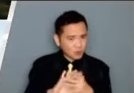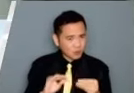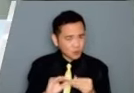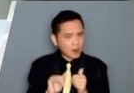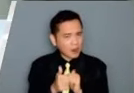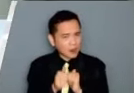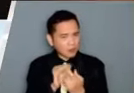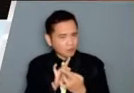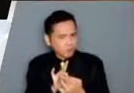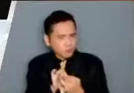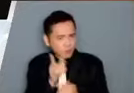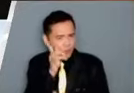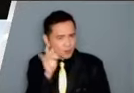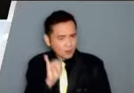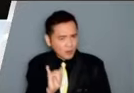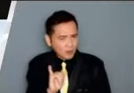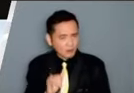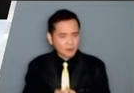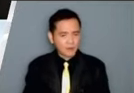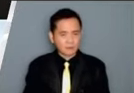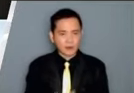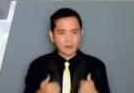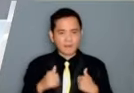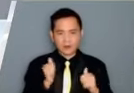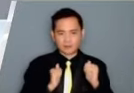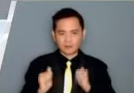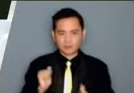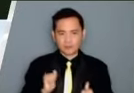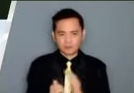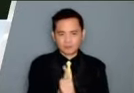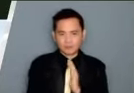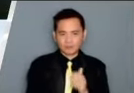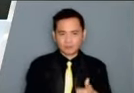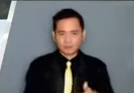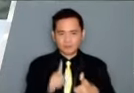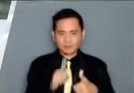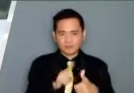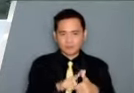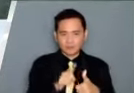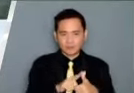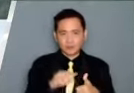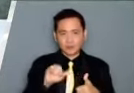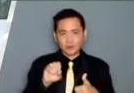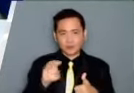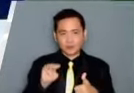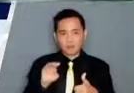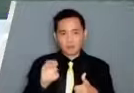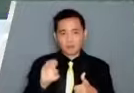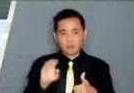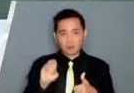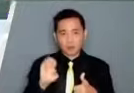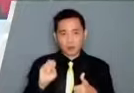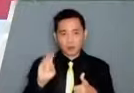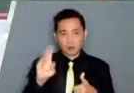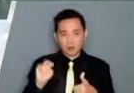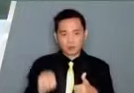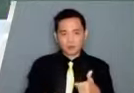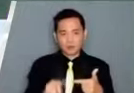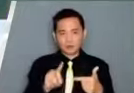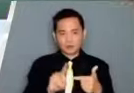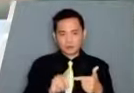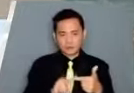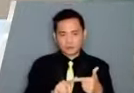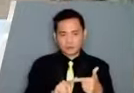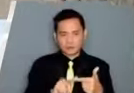sa pelikula ang ilang mahuhusay na aktor kabilang si asawa ng asawa ko star Joel Bascon. At mapapanood ang Lolo and the Kid